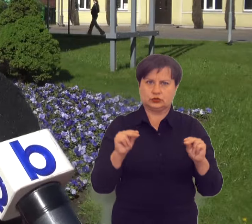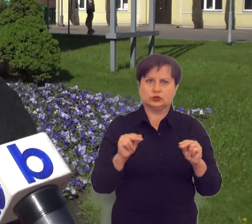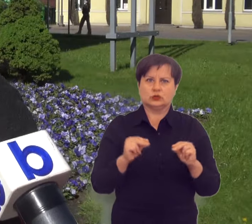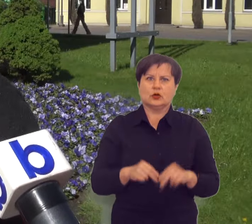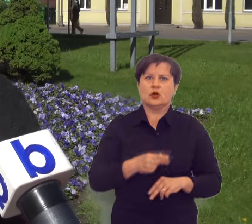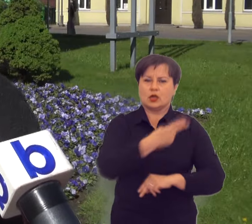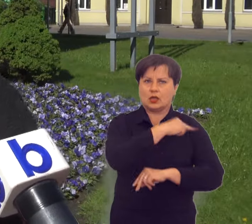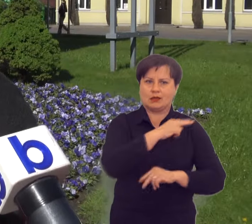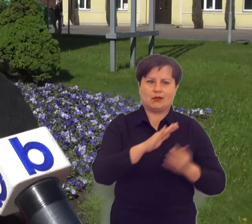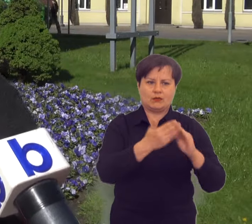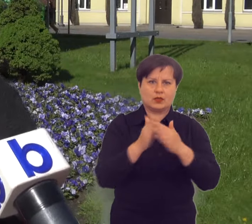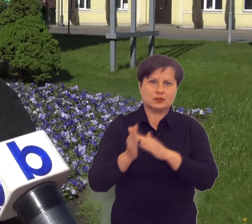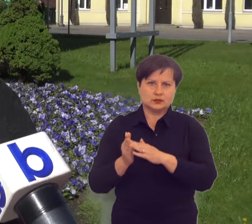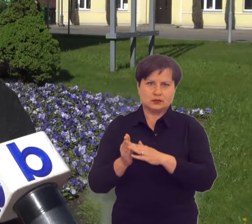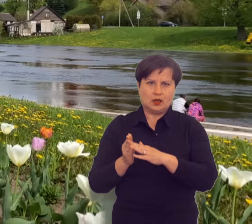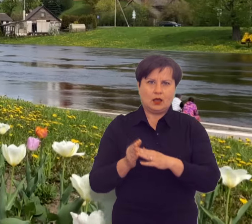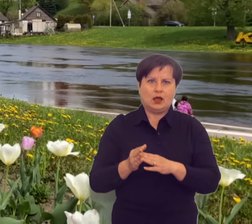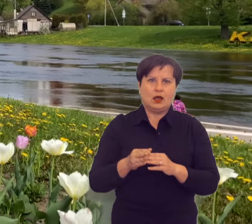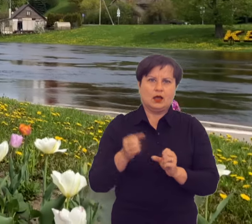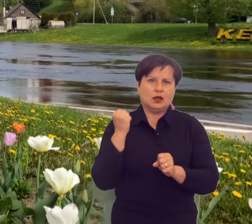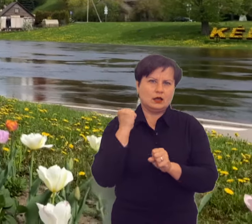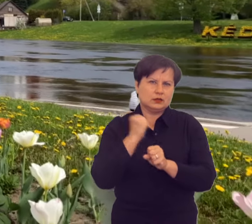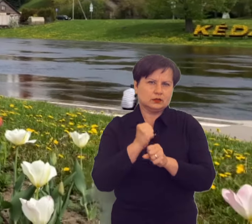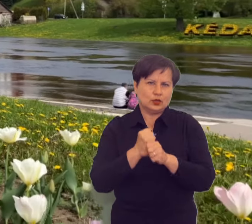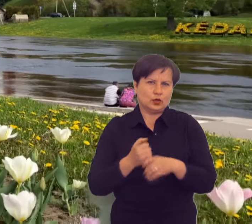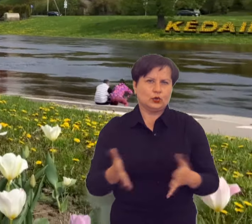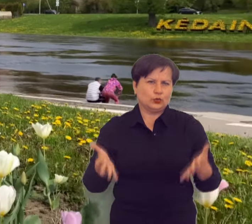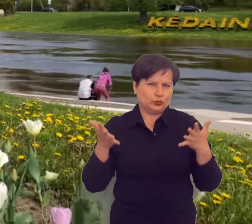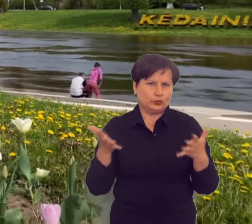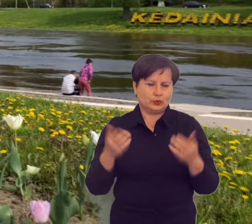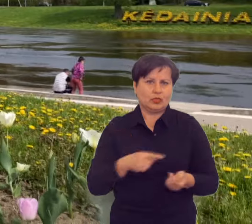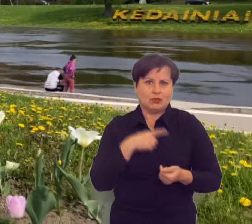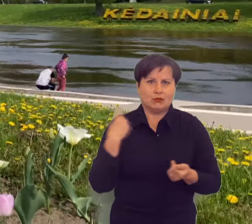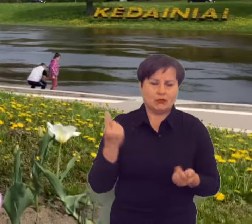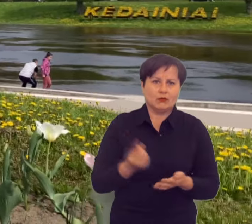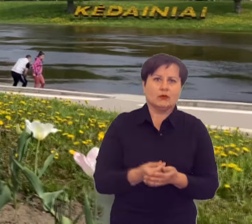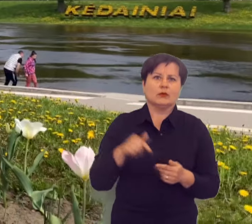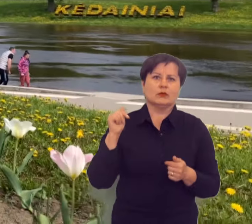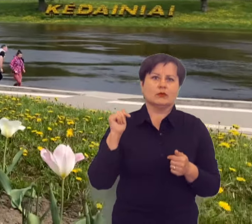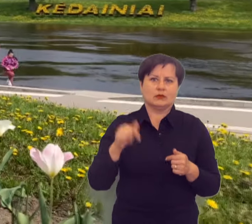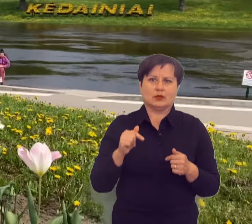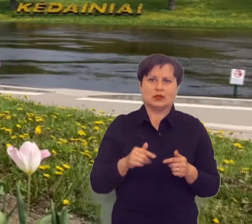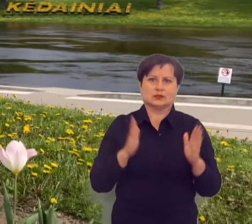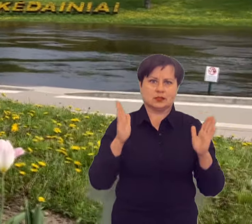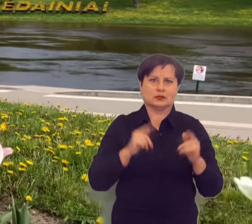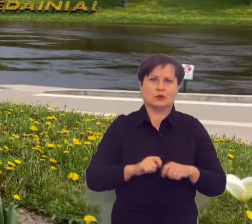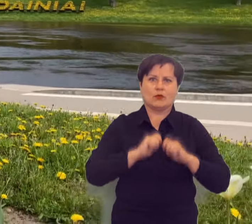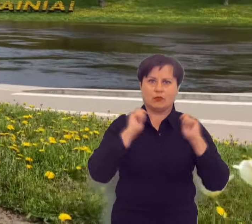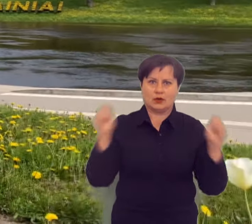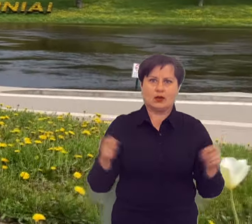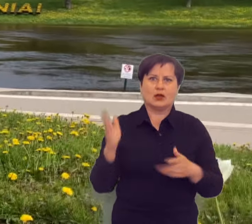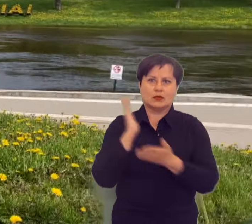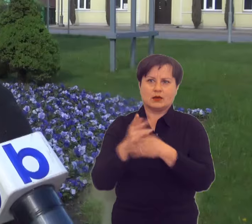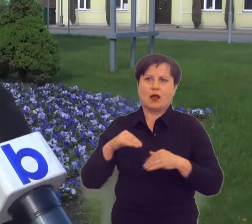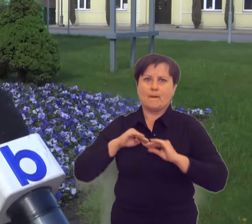mieste ir ne tik mieste šiuo metu verda. Šienavimo sezonas jau yra paleistas, laukia